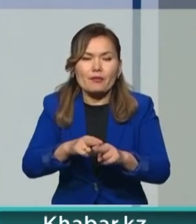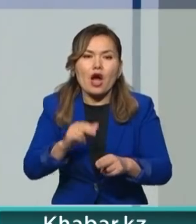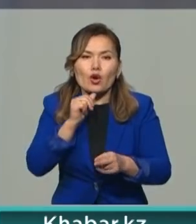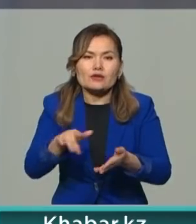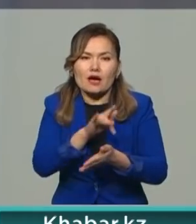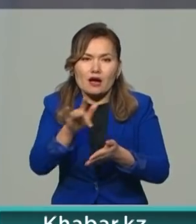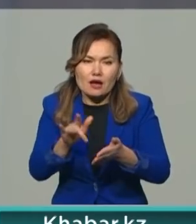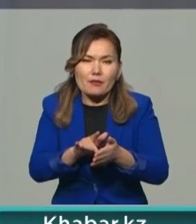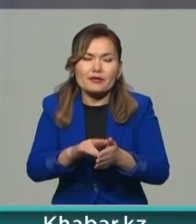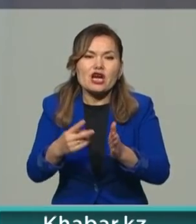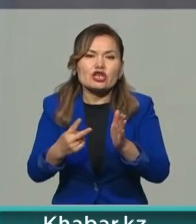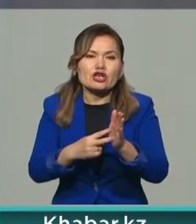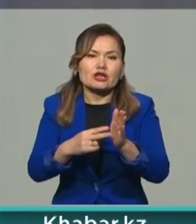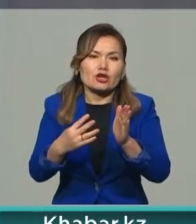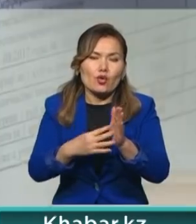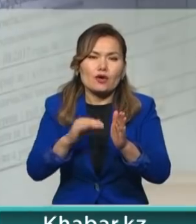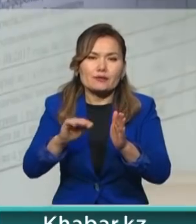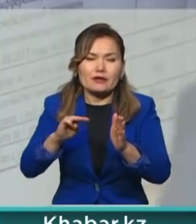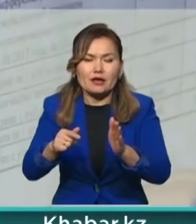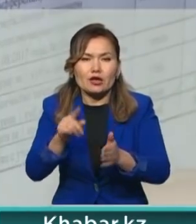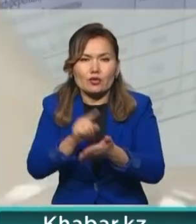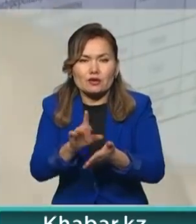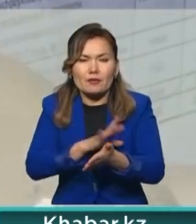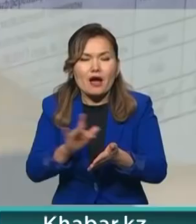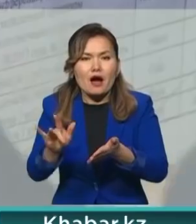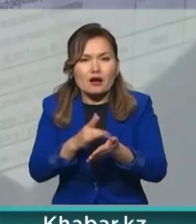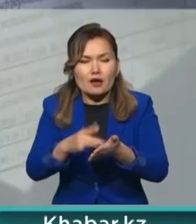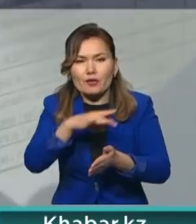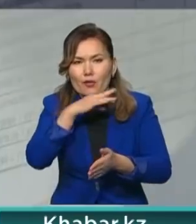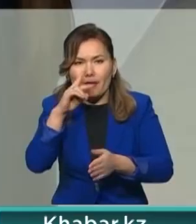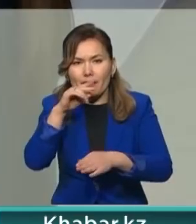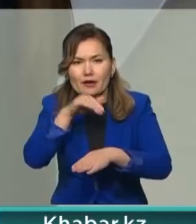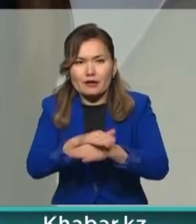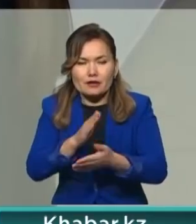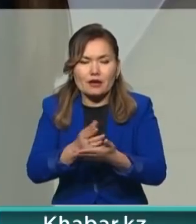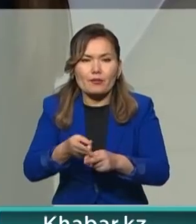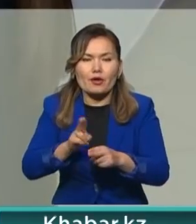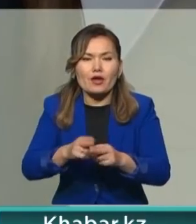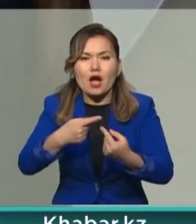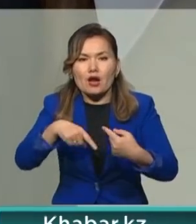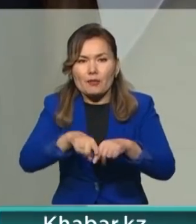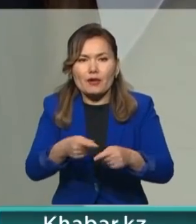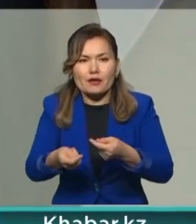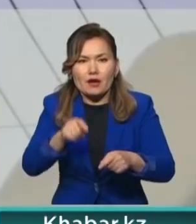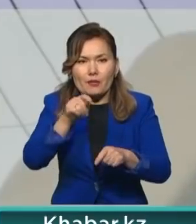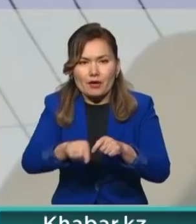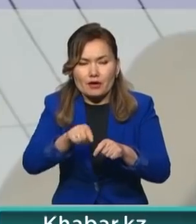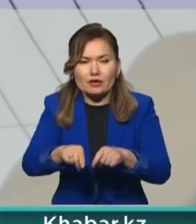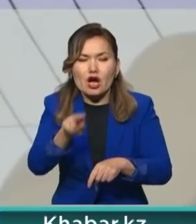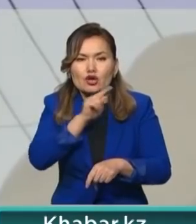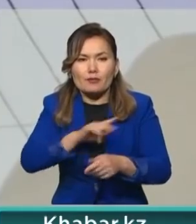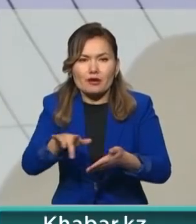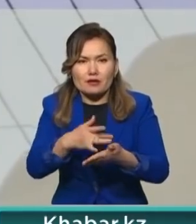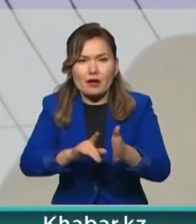баға 7-9 мың теңге көлемінде. Тұрғындар шағымына сәйкес табиғи монополияларды реттеу департаменті тексеріс